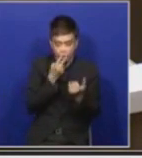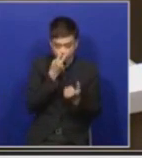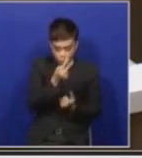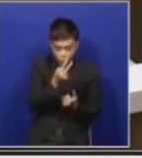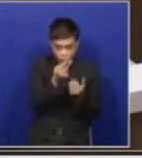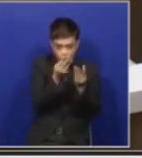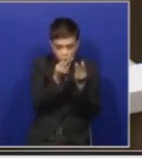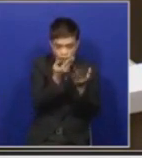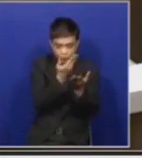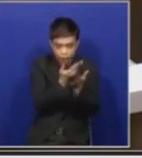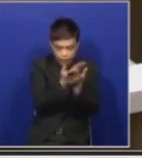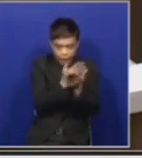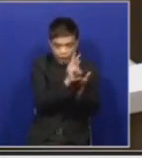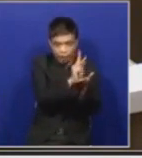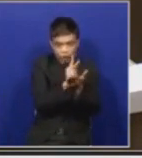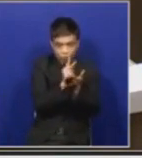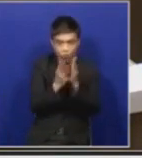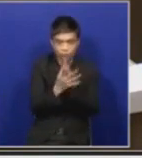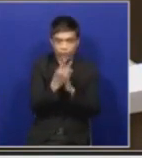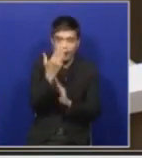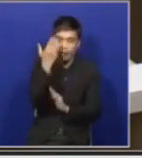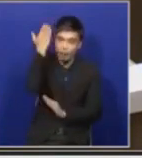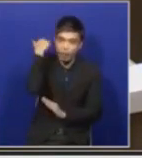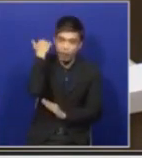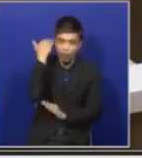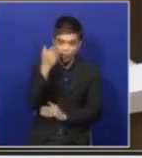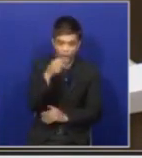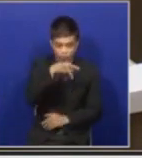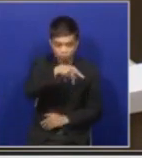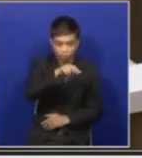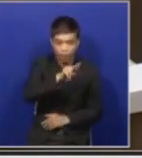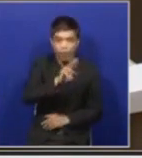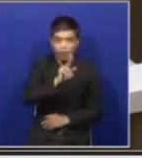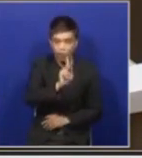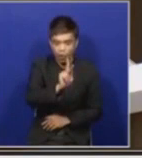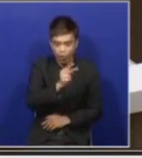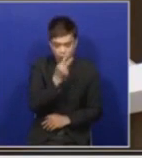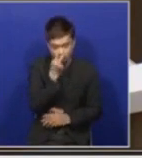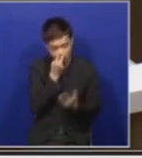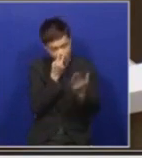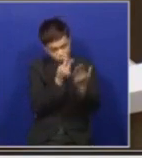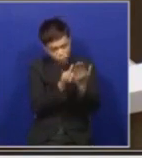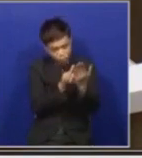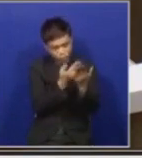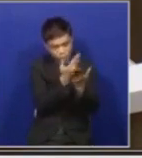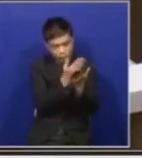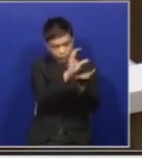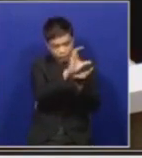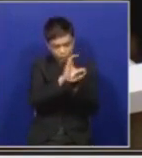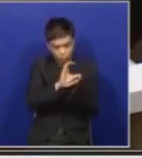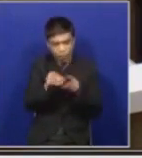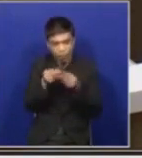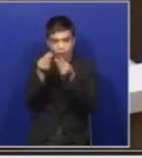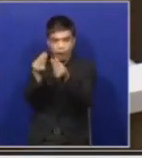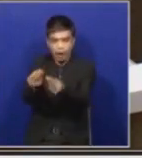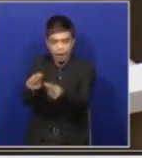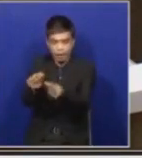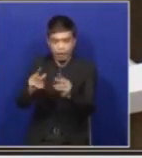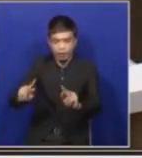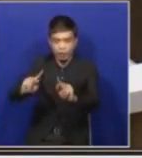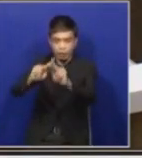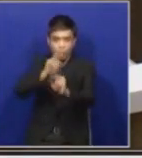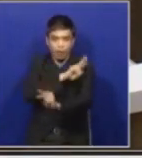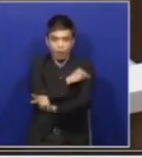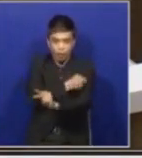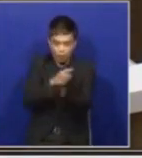เงินกู้ในสัปดาห์ที่แล้วปรากฏว่ามีงบที่เราให้กระทรวงสาธารณสุขในการปรับเปลี่ยนระบบ